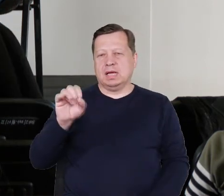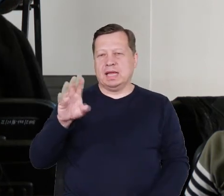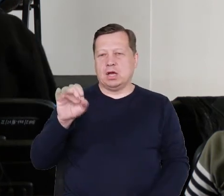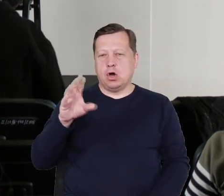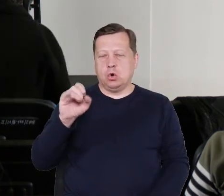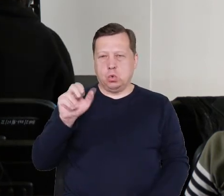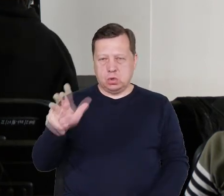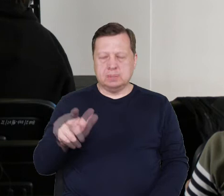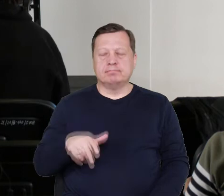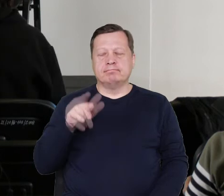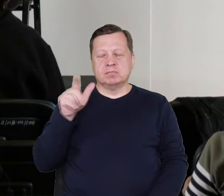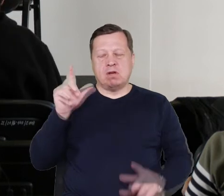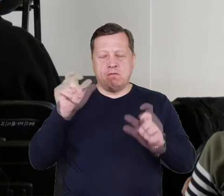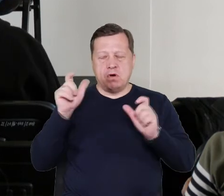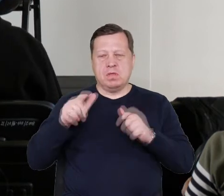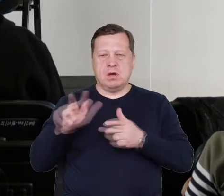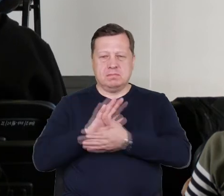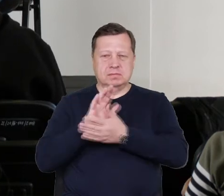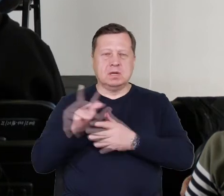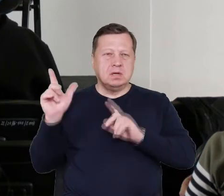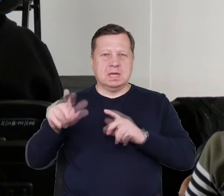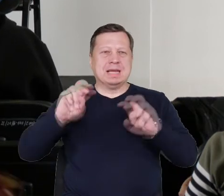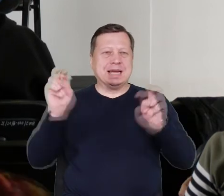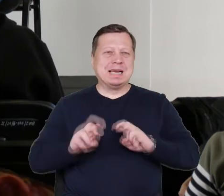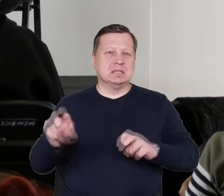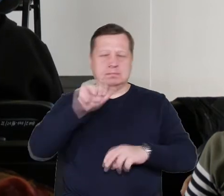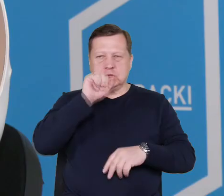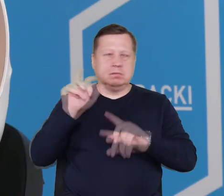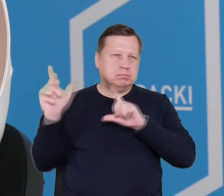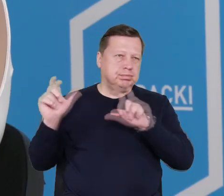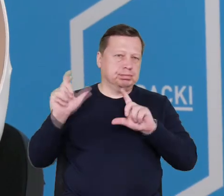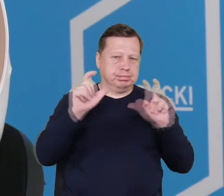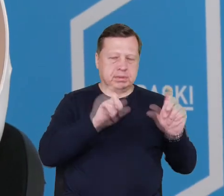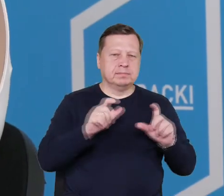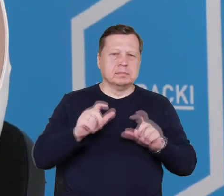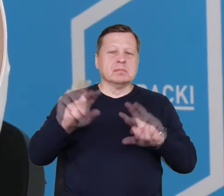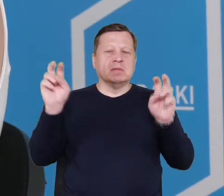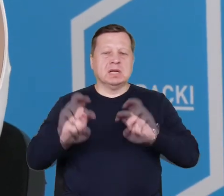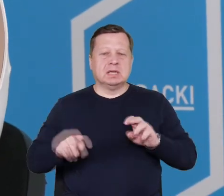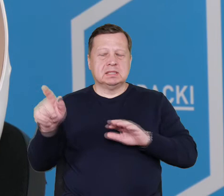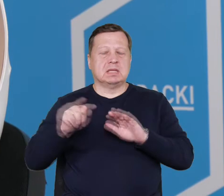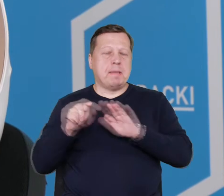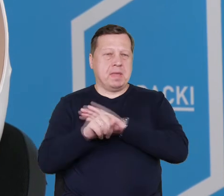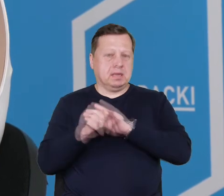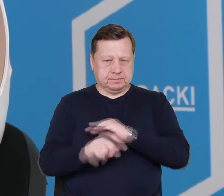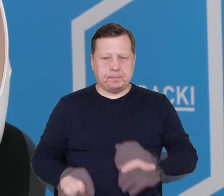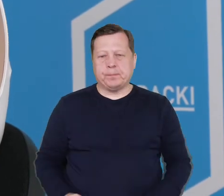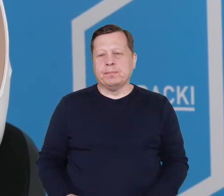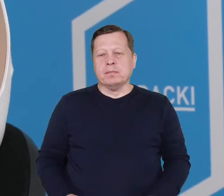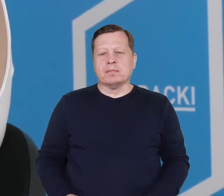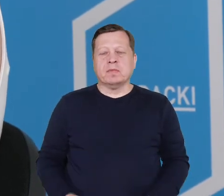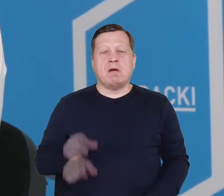irrsee fotoreporter który fotografuje kryzysy migracyjne zwrócił